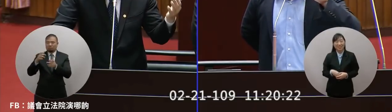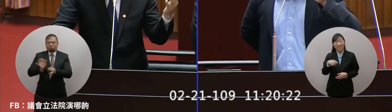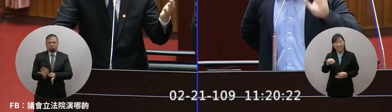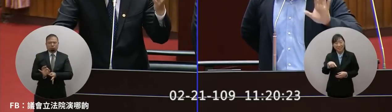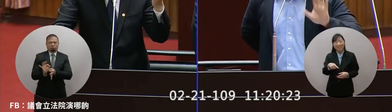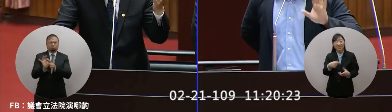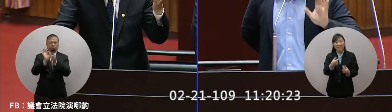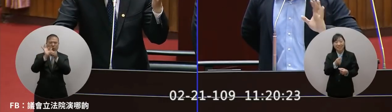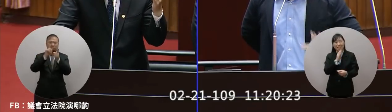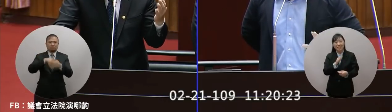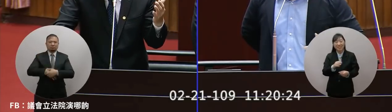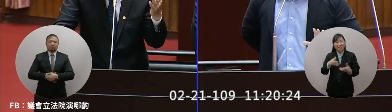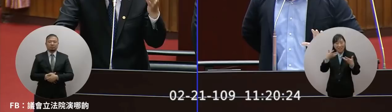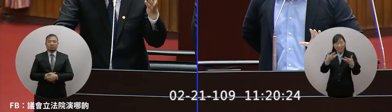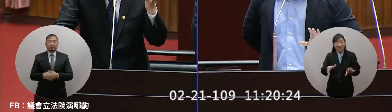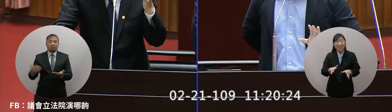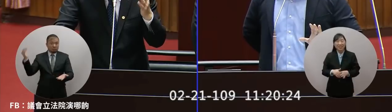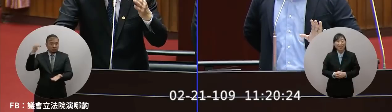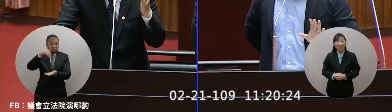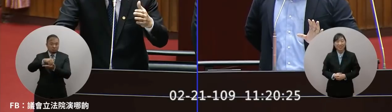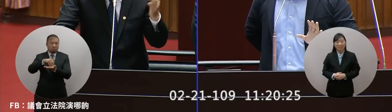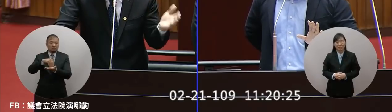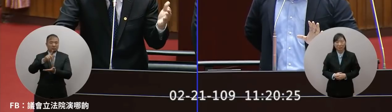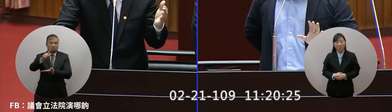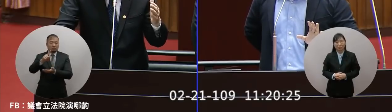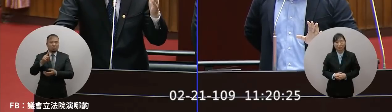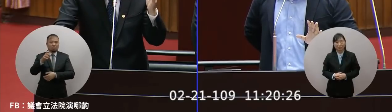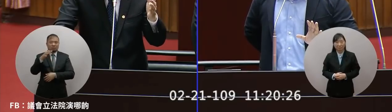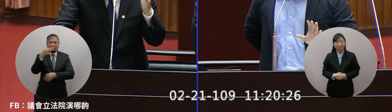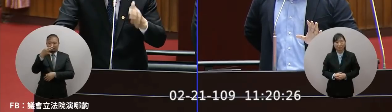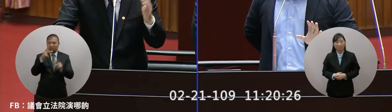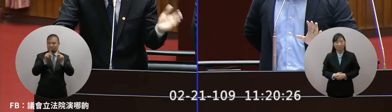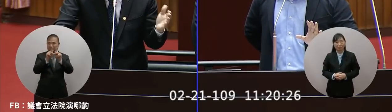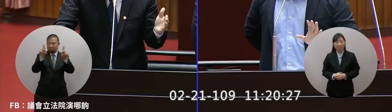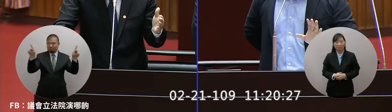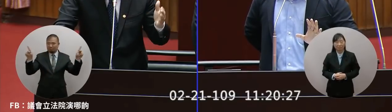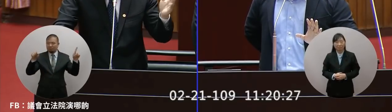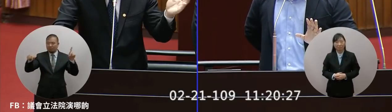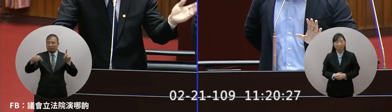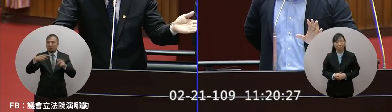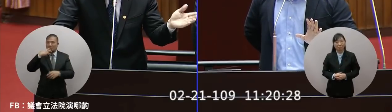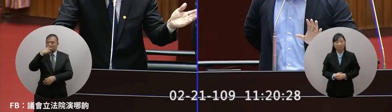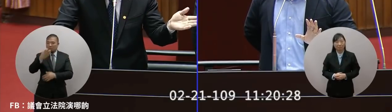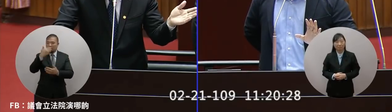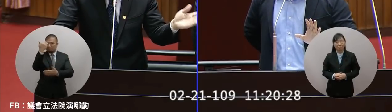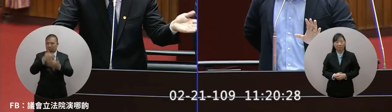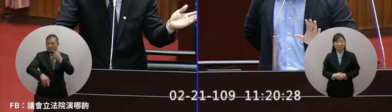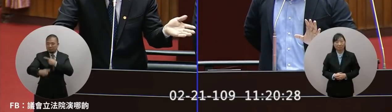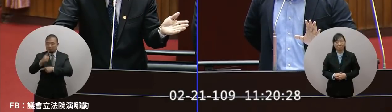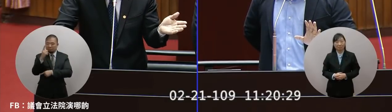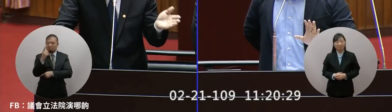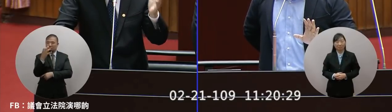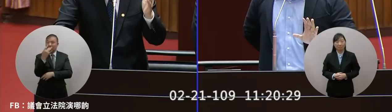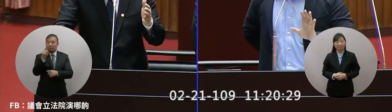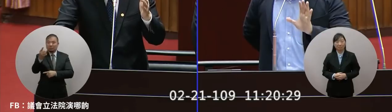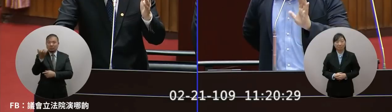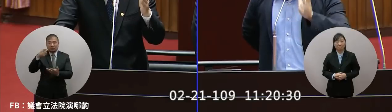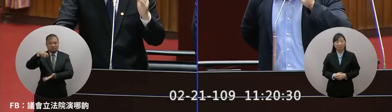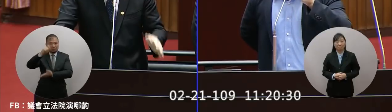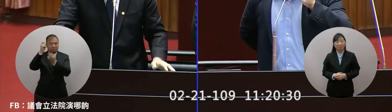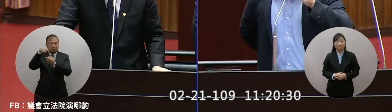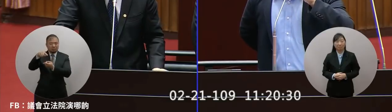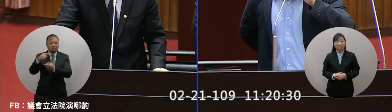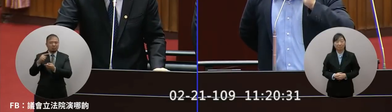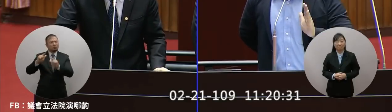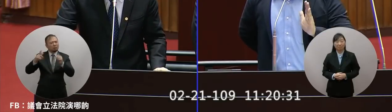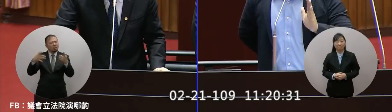这个也是最后很多个亿， 最后的贷款的余额，就是说受到损失的余额，就你刚刚提到这几家公股行，我们得了解大